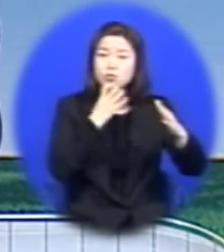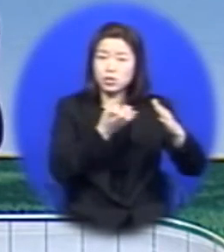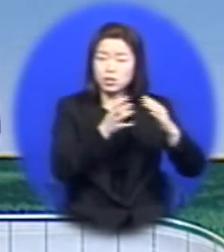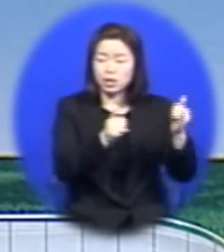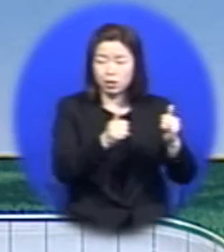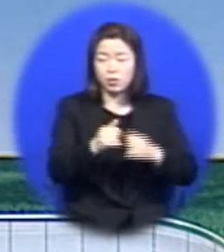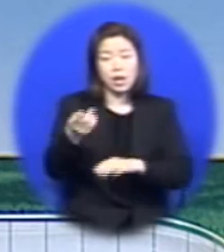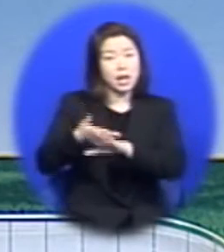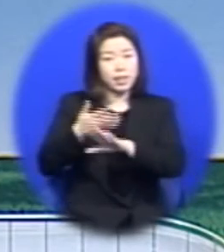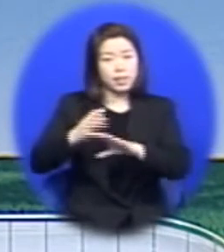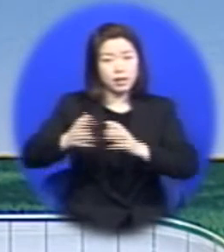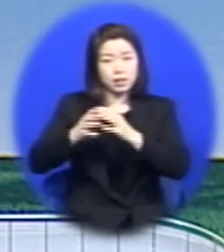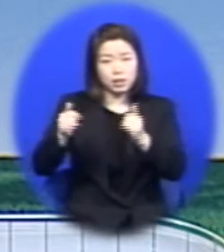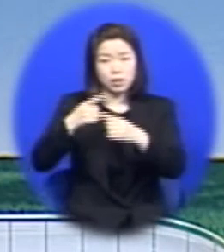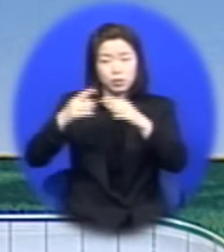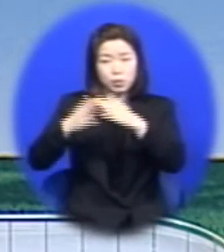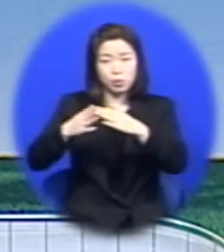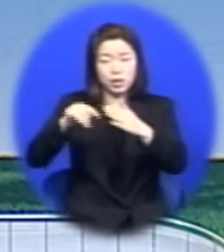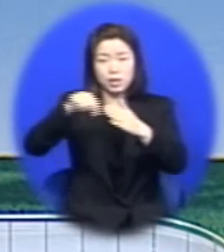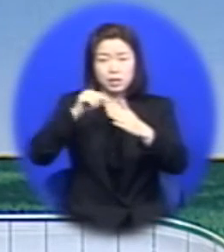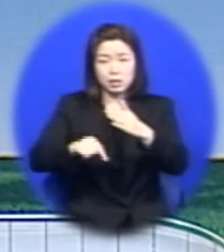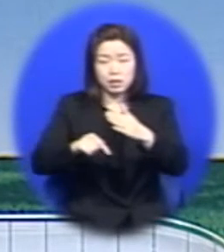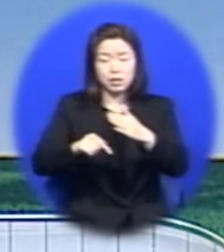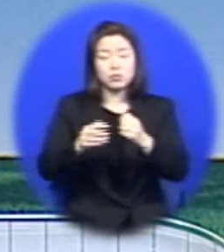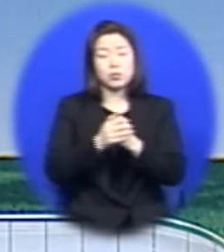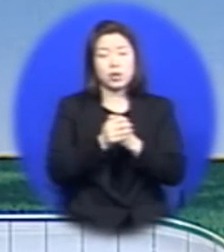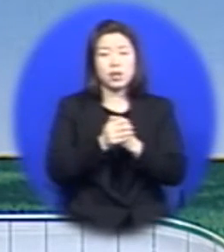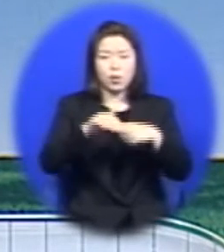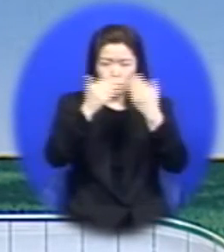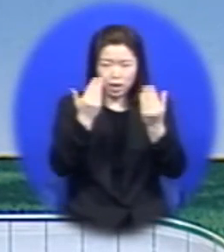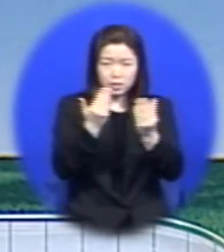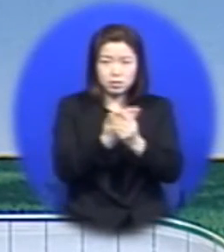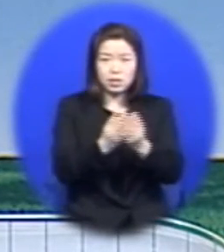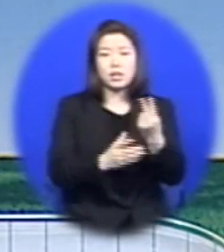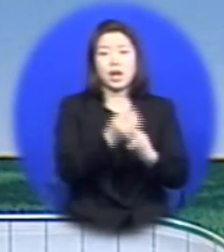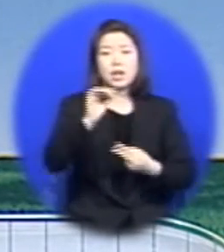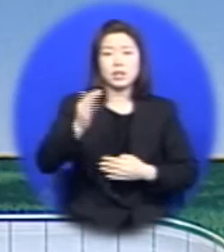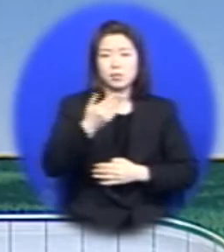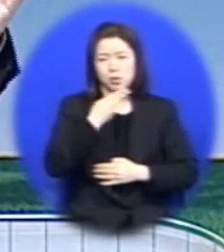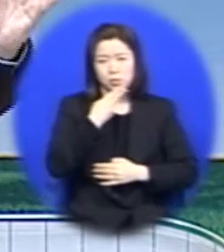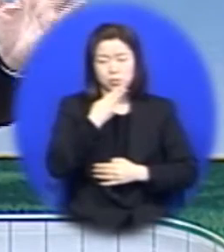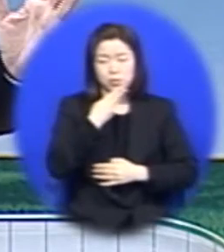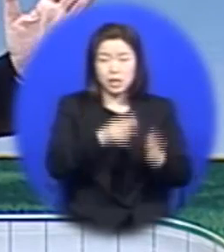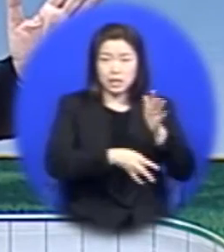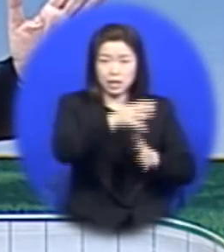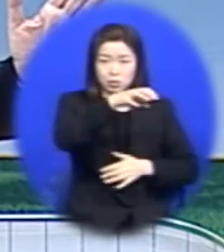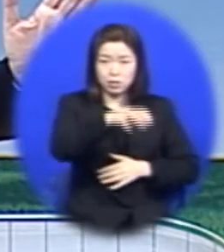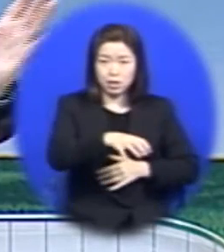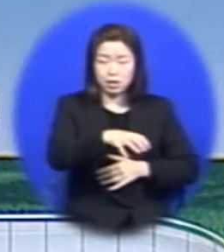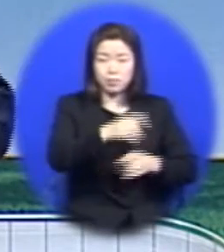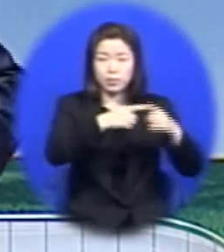이방인 교인들 사이에는 아직까지 마음에 완전한 하나됨이 없었어요. 예루살렘의 유대인